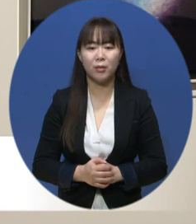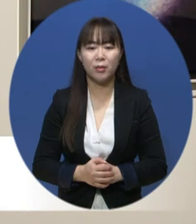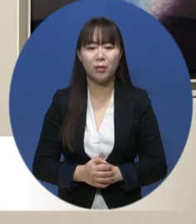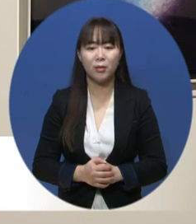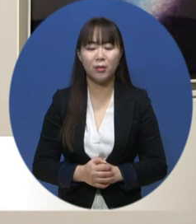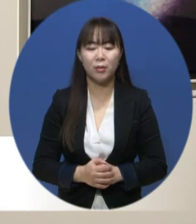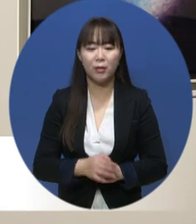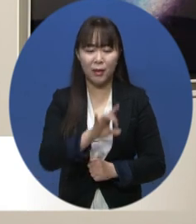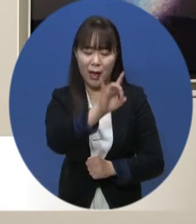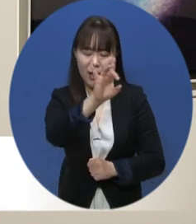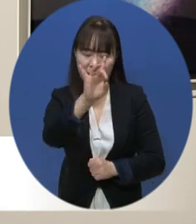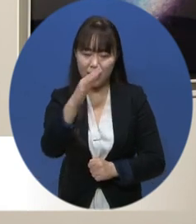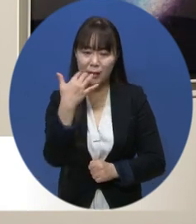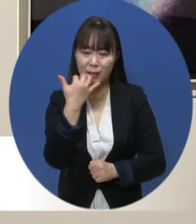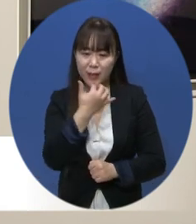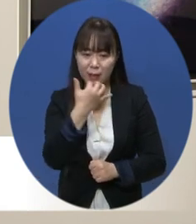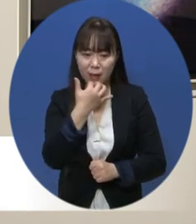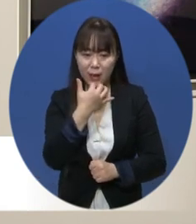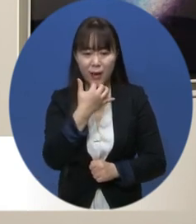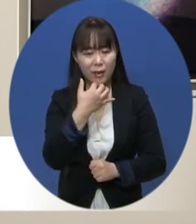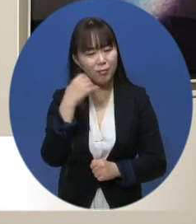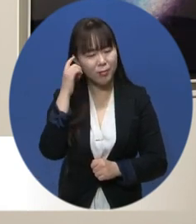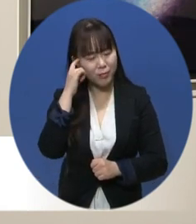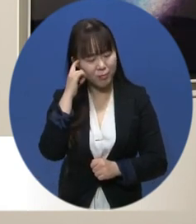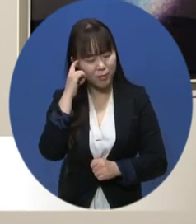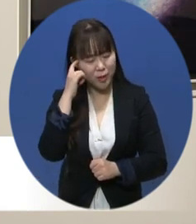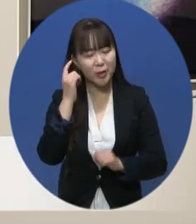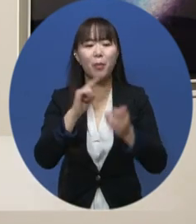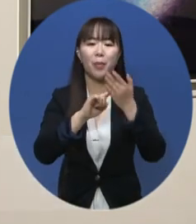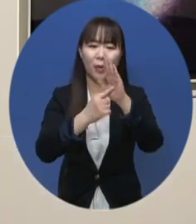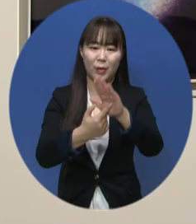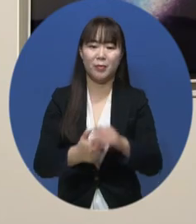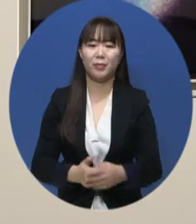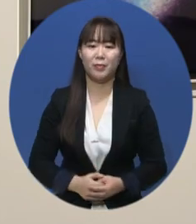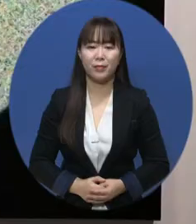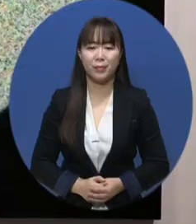그 색감을 하나씩 묵상하면서 표현하게 됐어요.